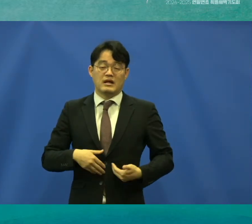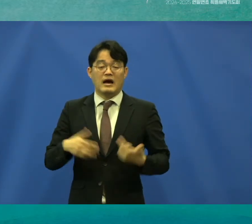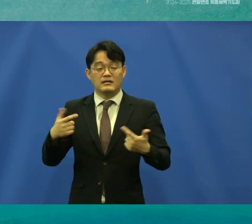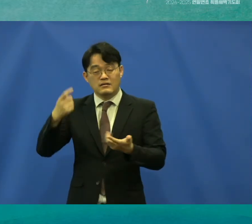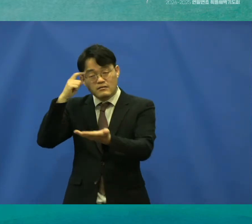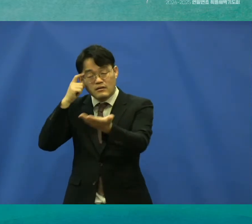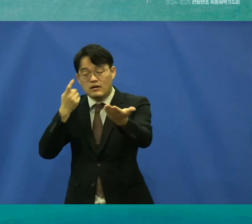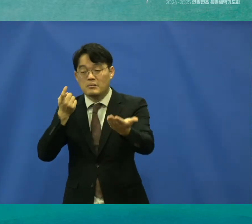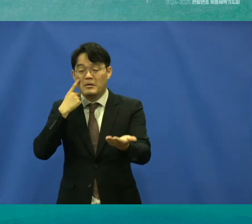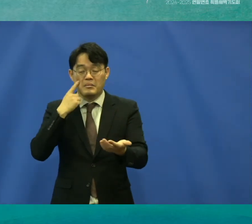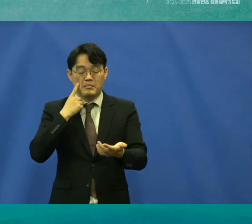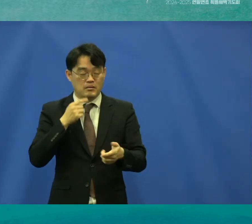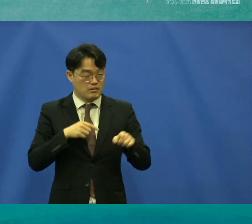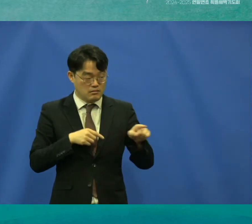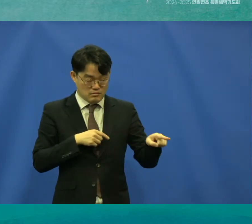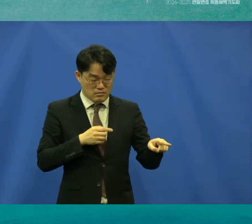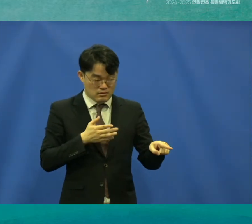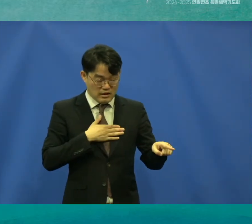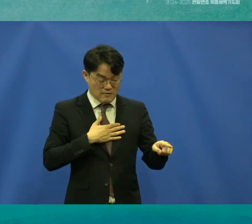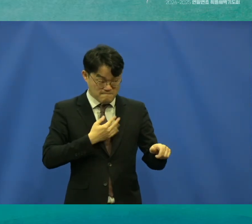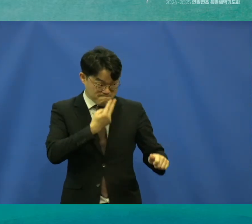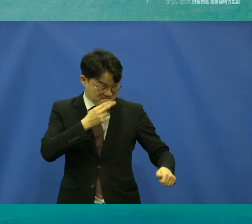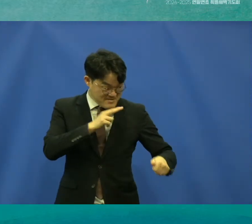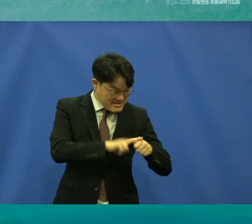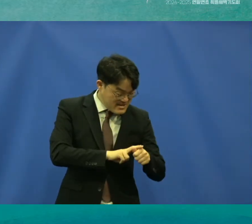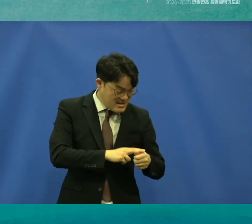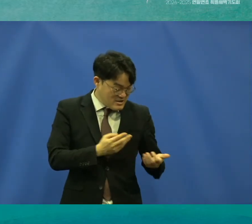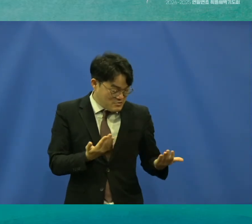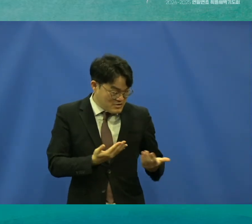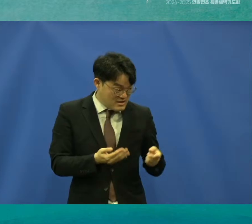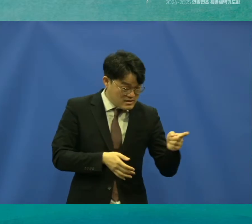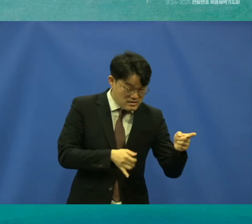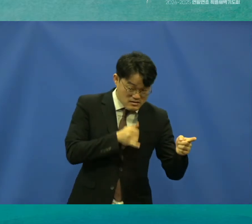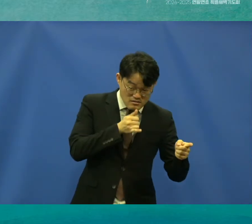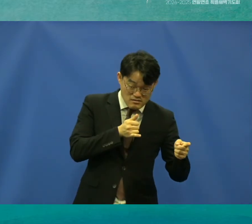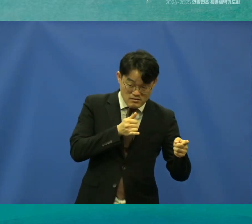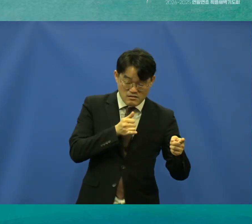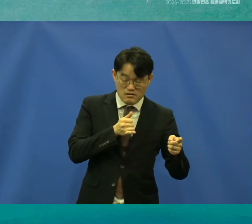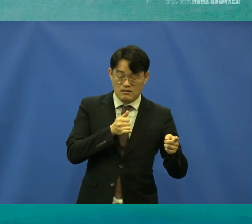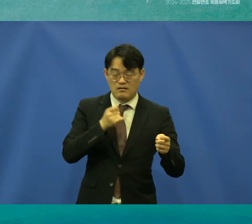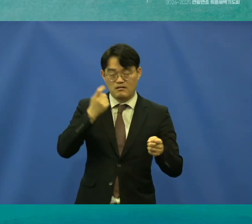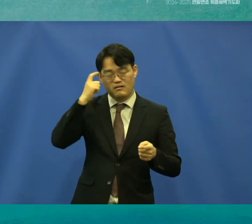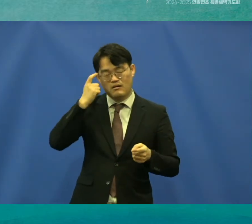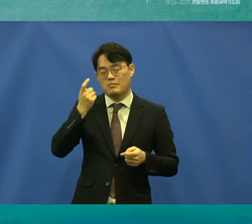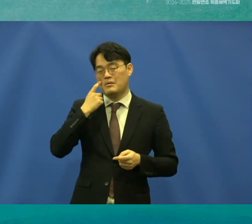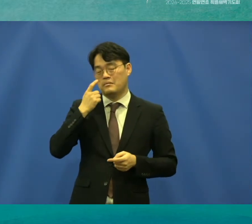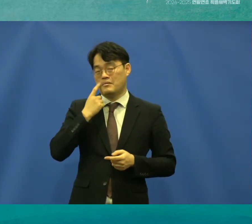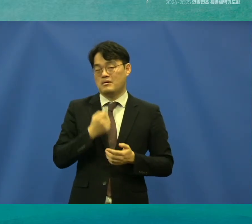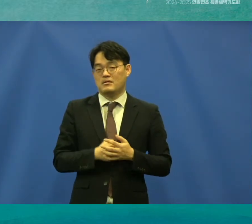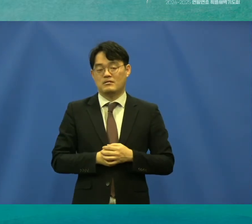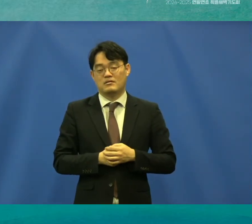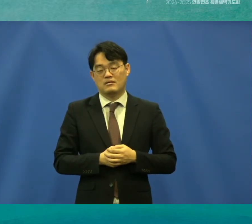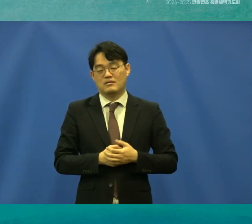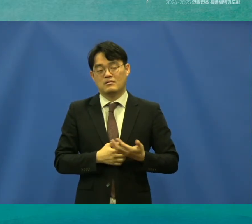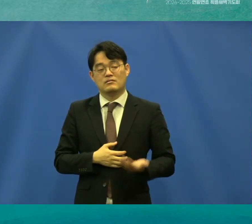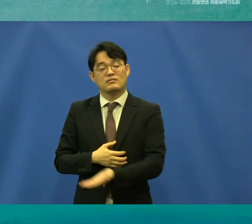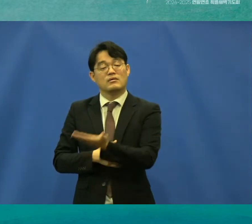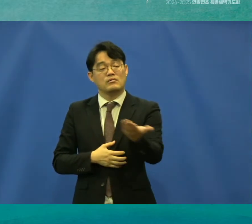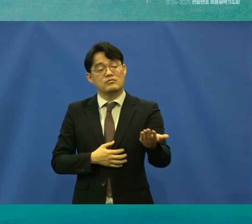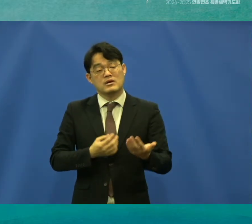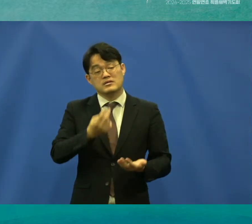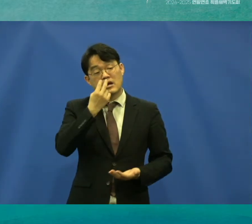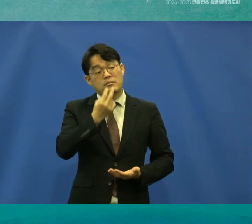목숨은 하나밖에 없잖아요. 목숨은 유한하잖아요. 우리의 생명은 너무 귀중한 거잖아요. 그러니까 뭘 위해 바치냐는 거예요.